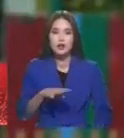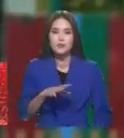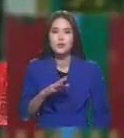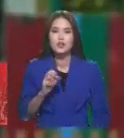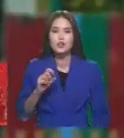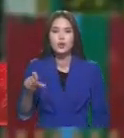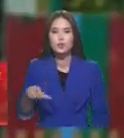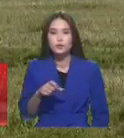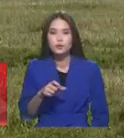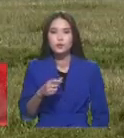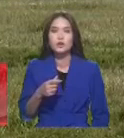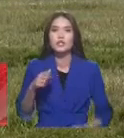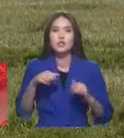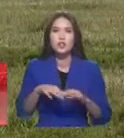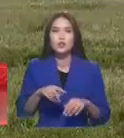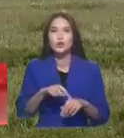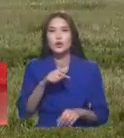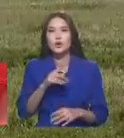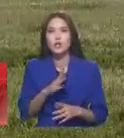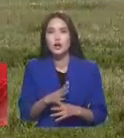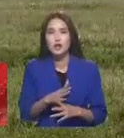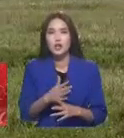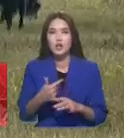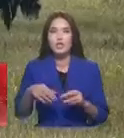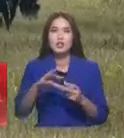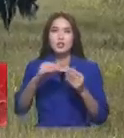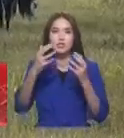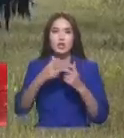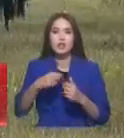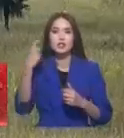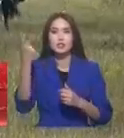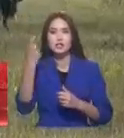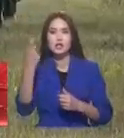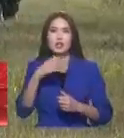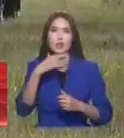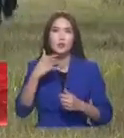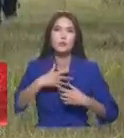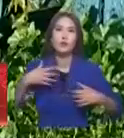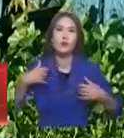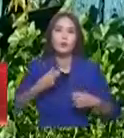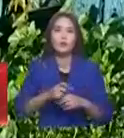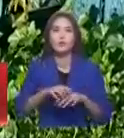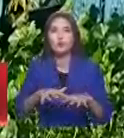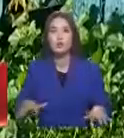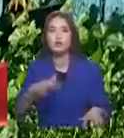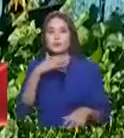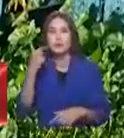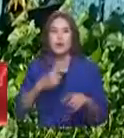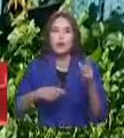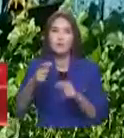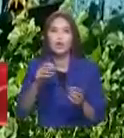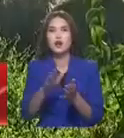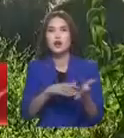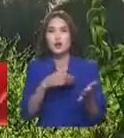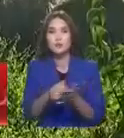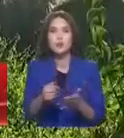между Белой и Щучи. Большинство жителей Белого живет за счет подсобного хозяйства. Скот здесь держат многие. Это и свежее молоко, масло, яйца